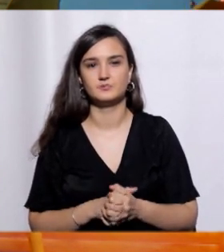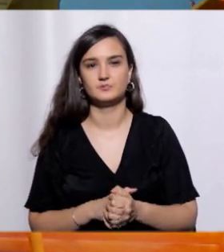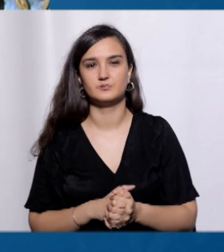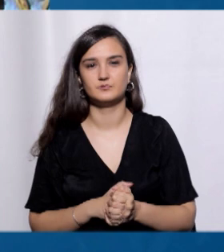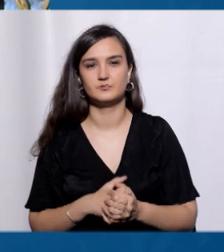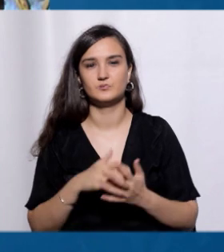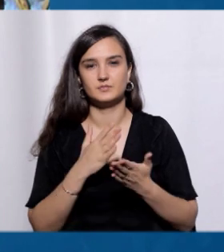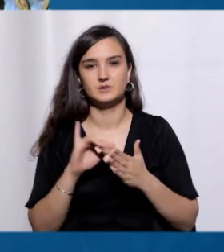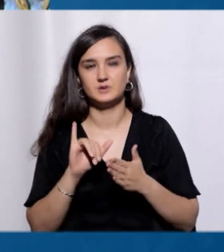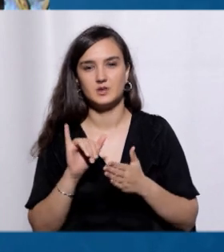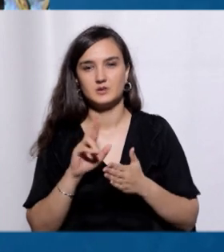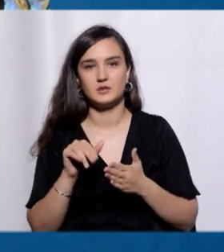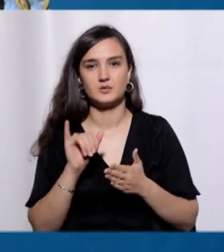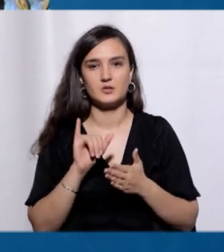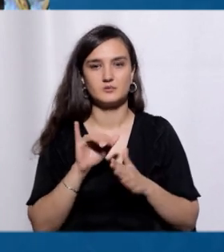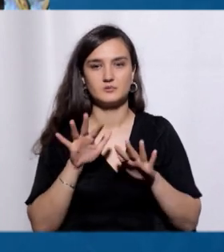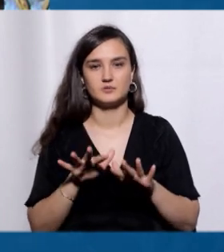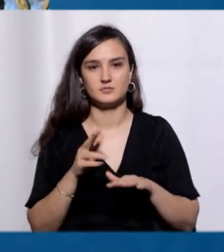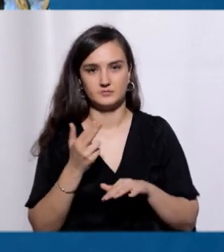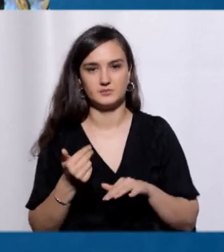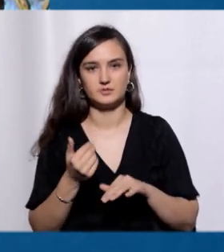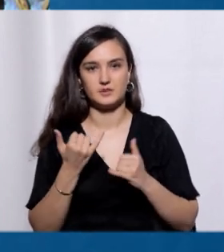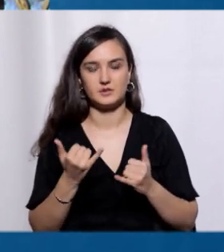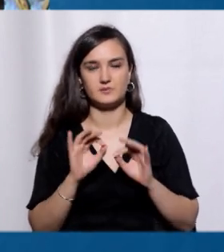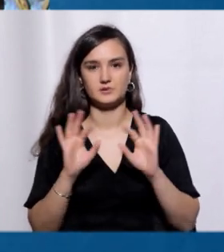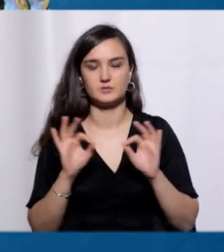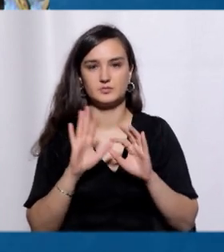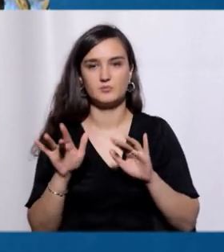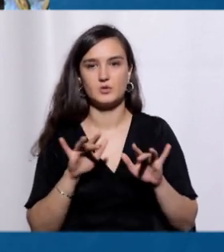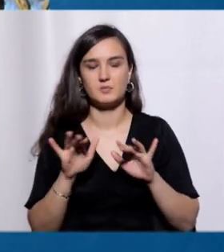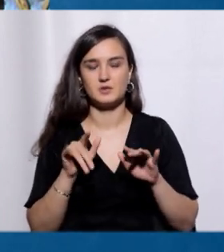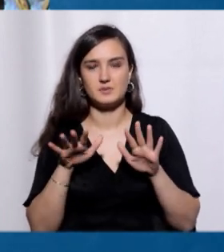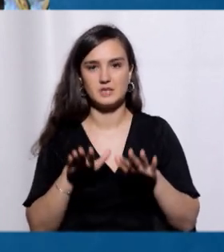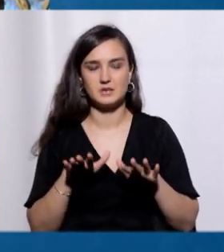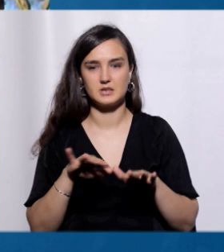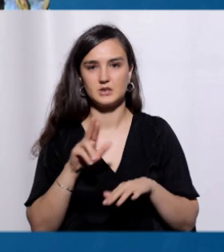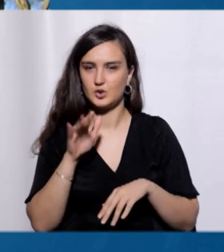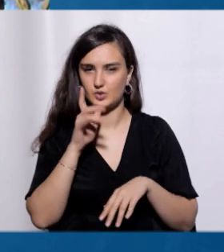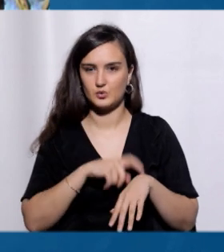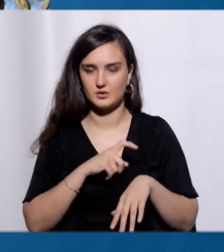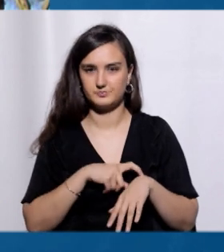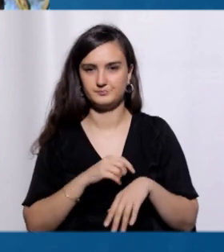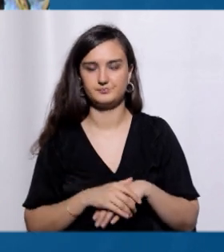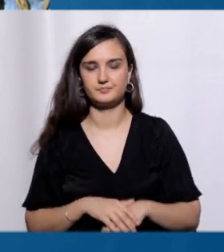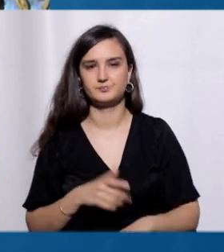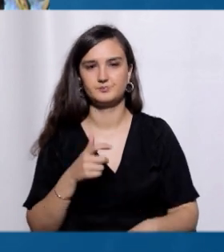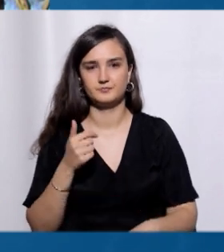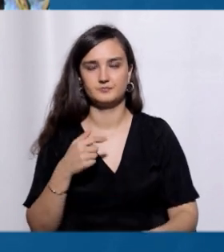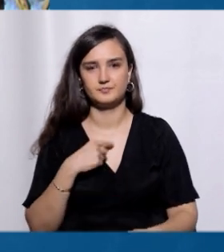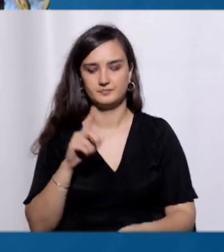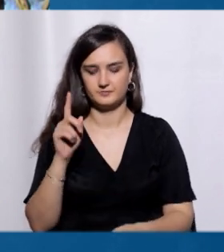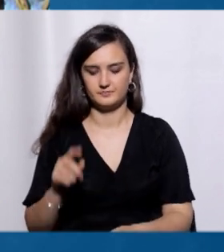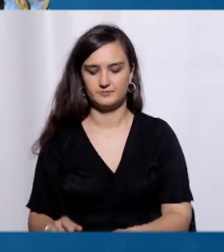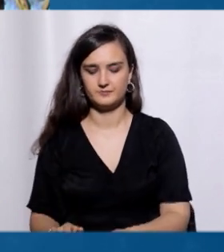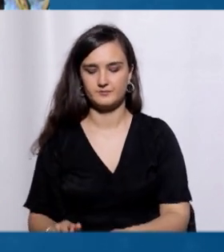which is the when and the where of the story, right? Okay. ახლა ვისაუბრებთ მოქმედების ადგილსა და დროზე. Very good. I'm going to start